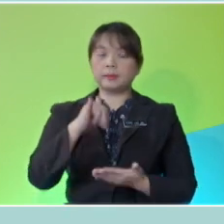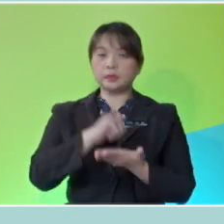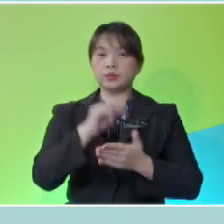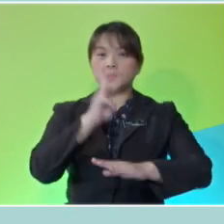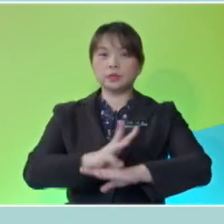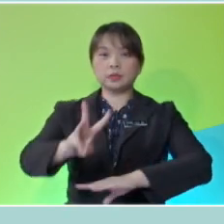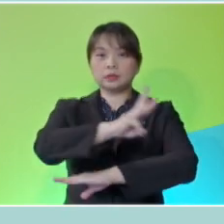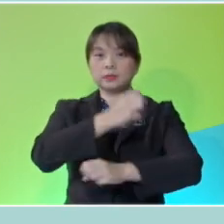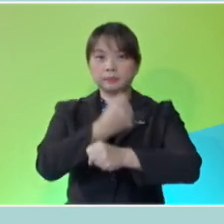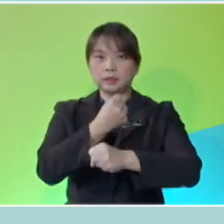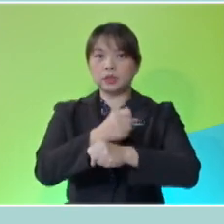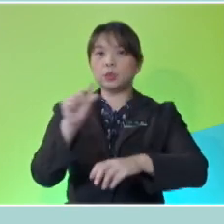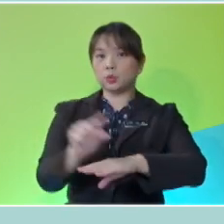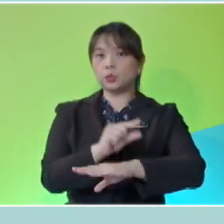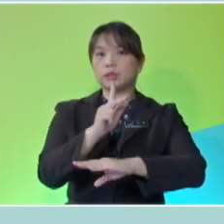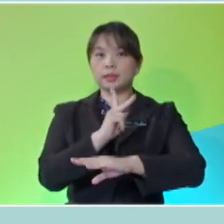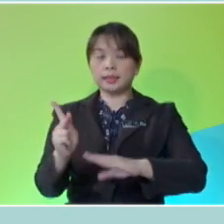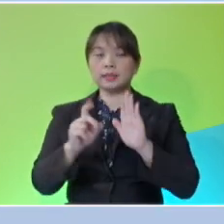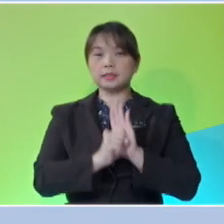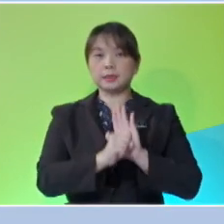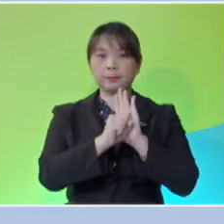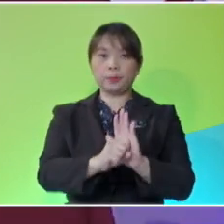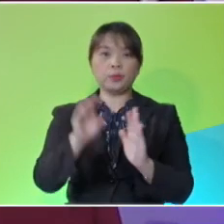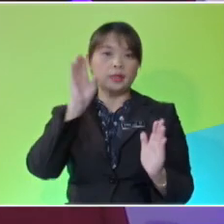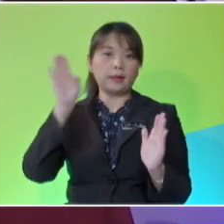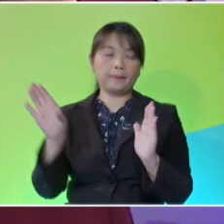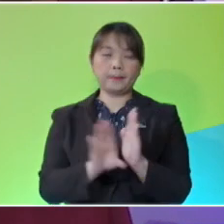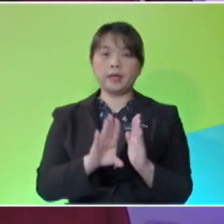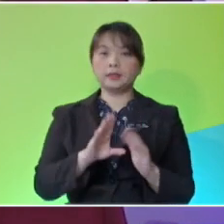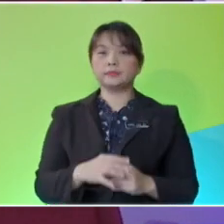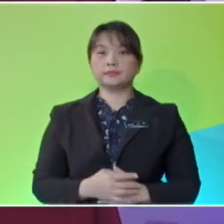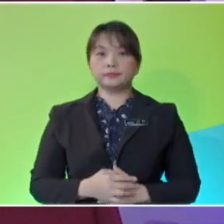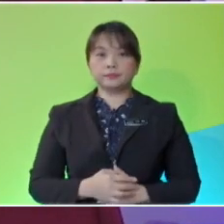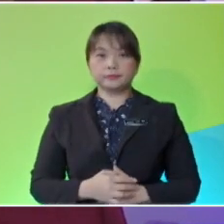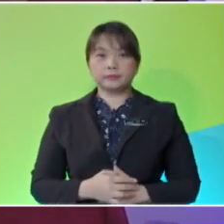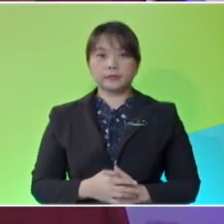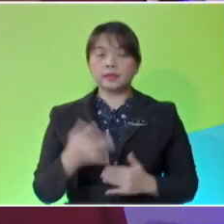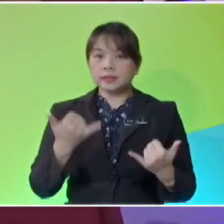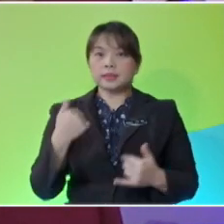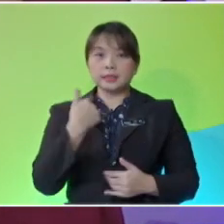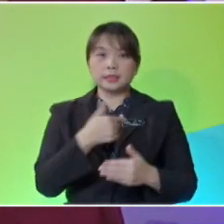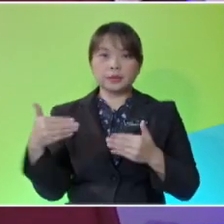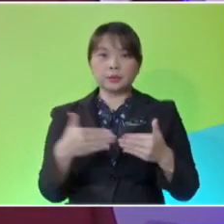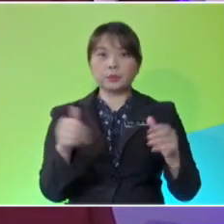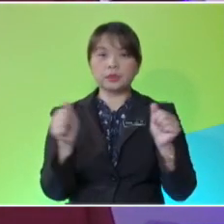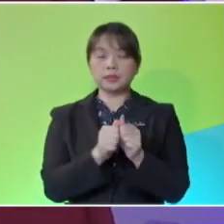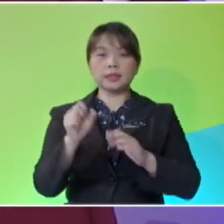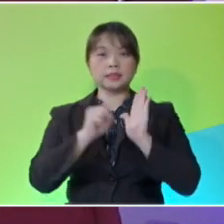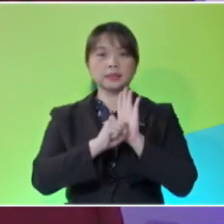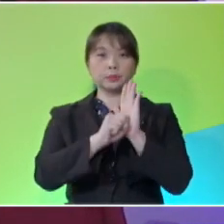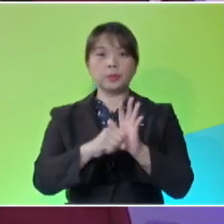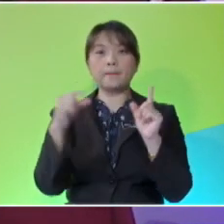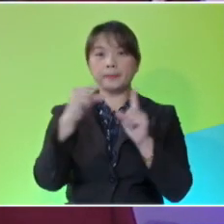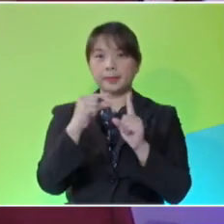simbol bergambar Oke baik yang seterusnya gitu teruskan dengan simbol perkataan Oke